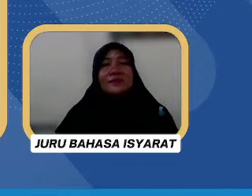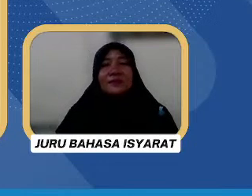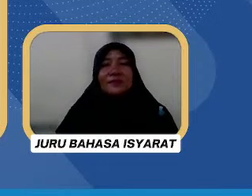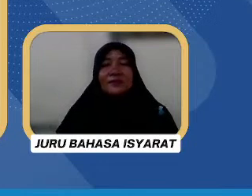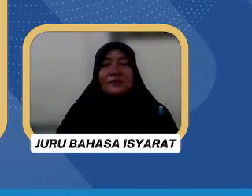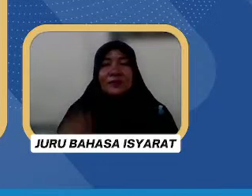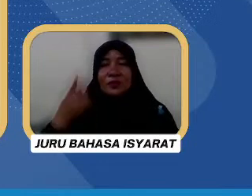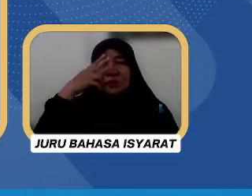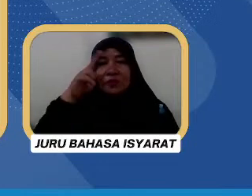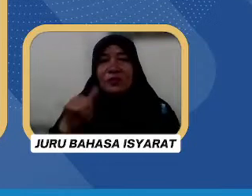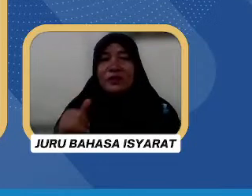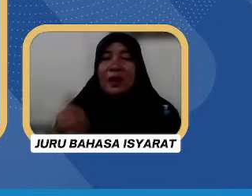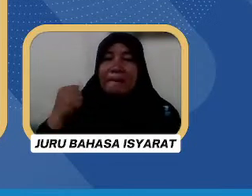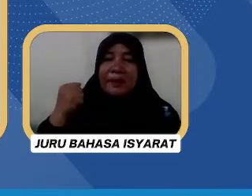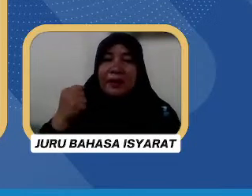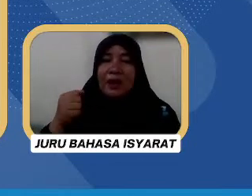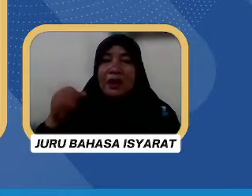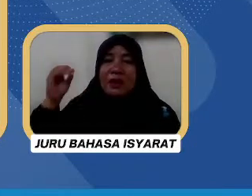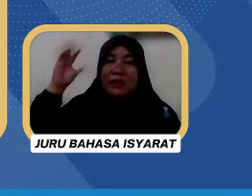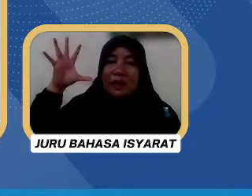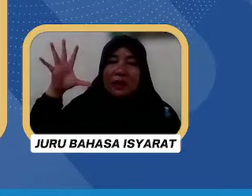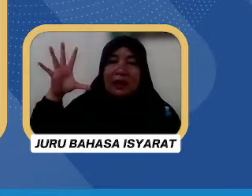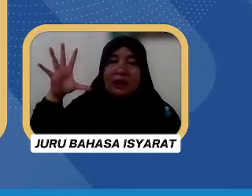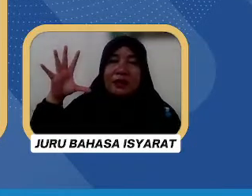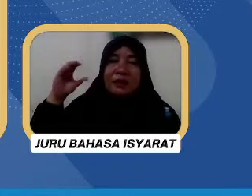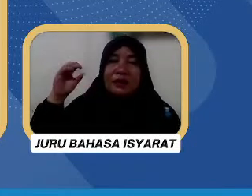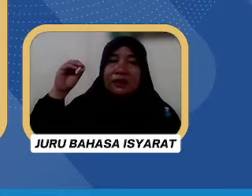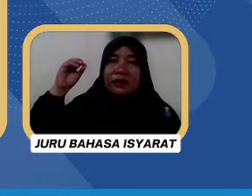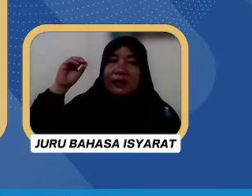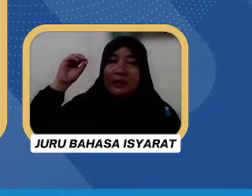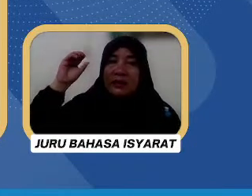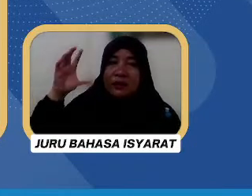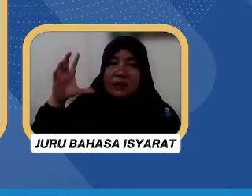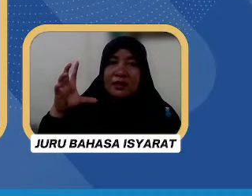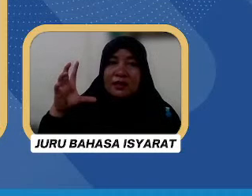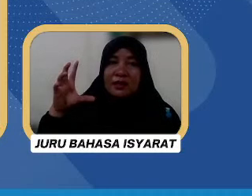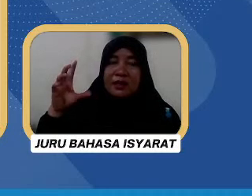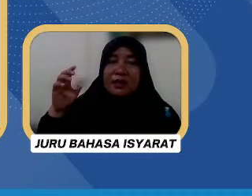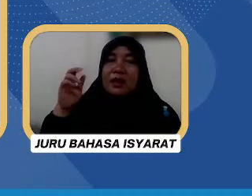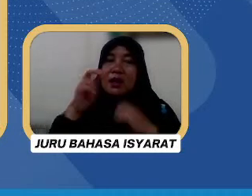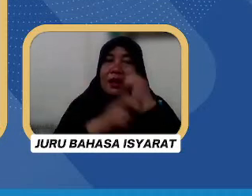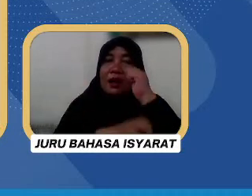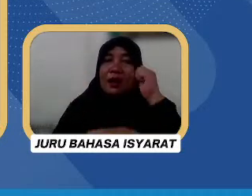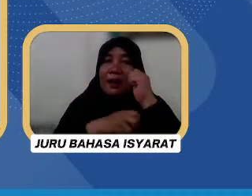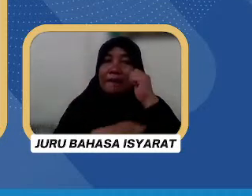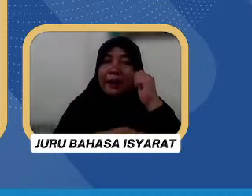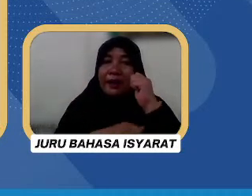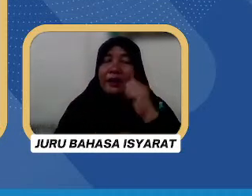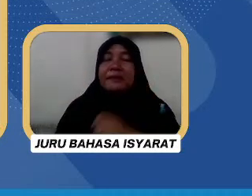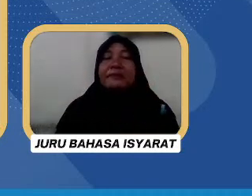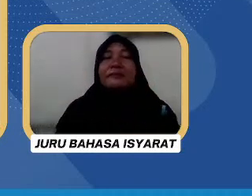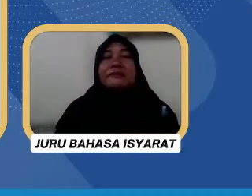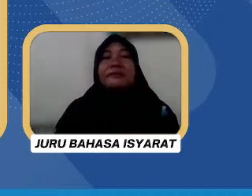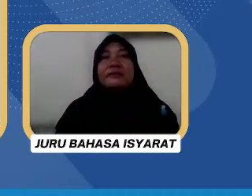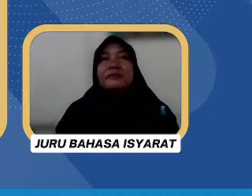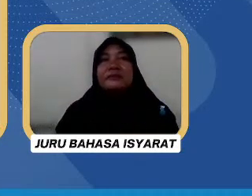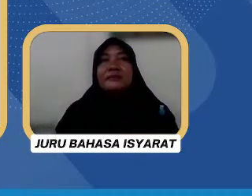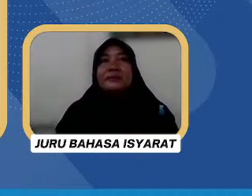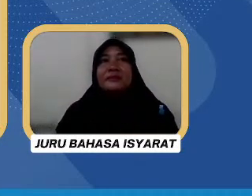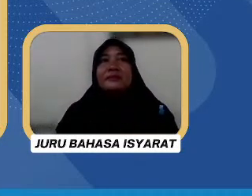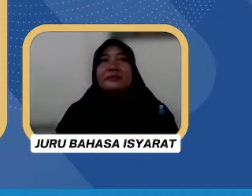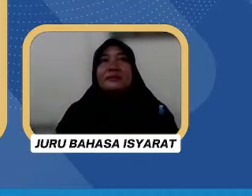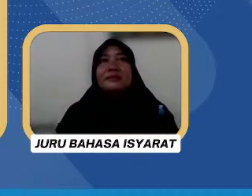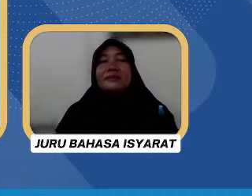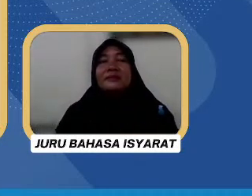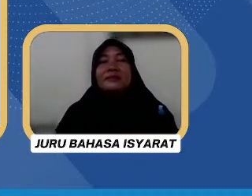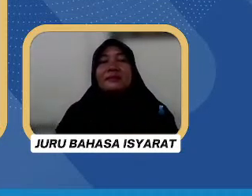terlebih dahulu. Jadi nanti pas saya panggil kita langsung saling sapa menyapa ya teman-teman ya. Baik, kita